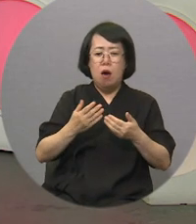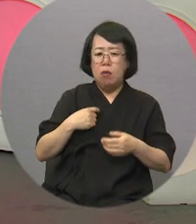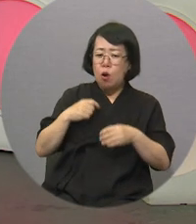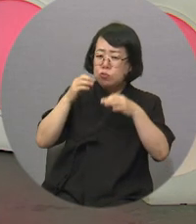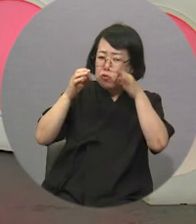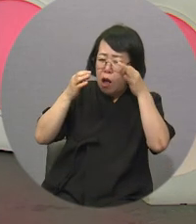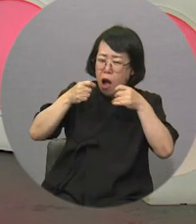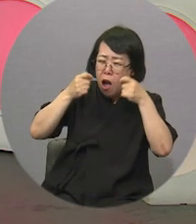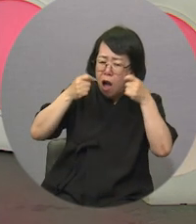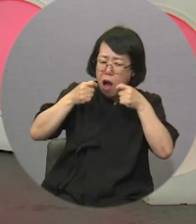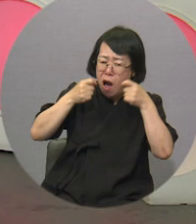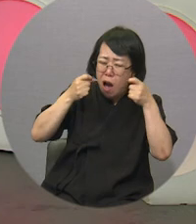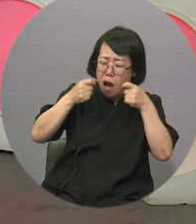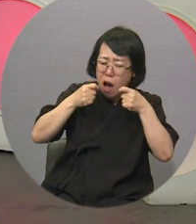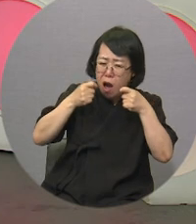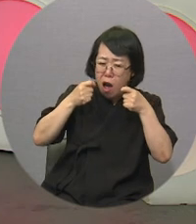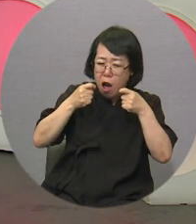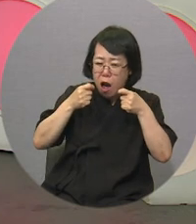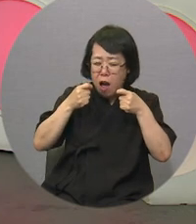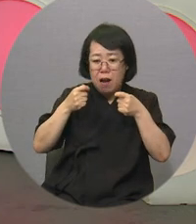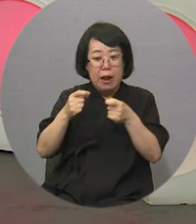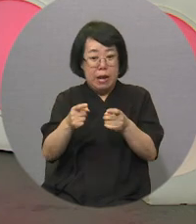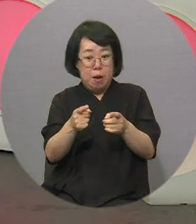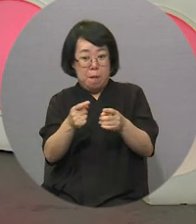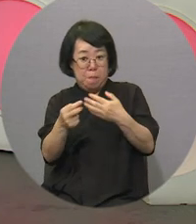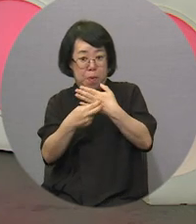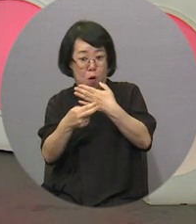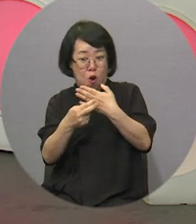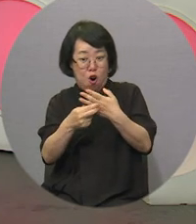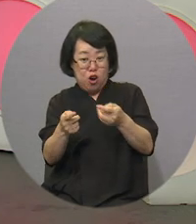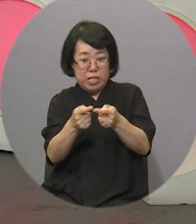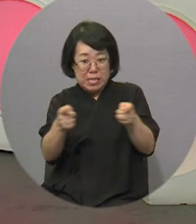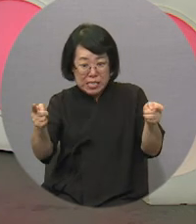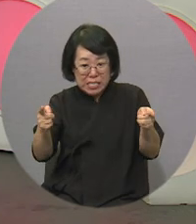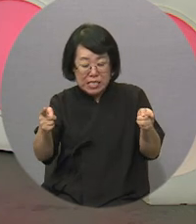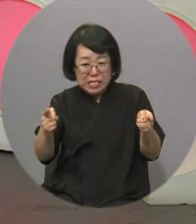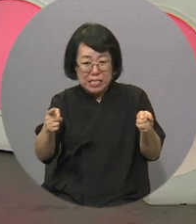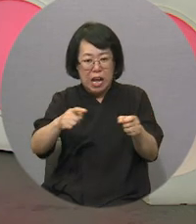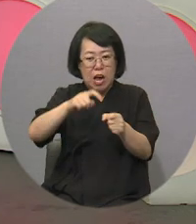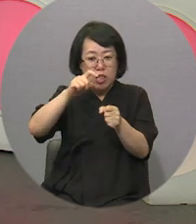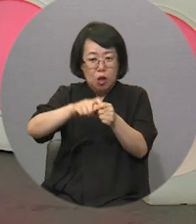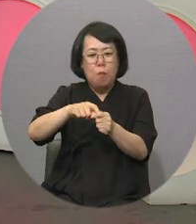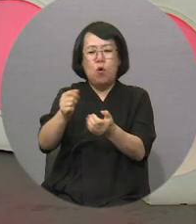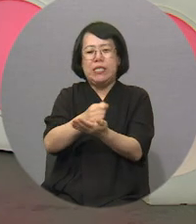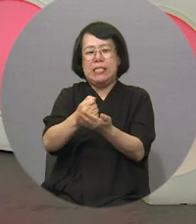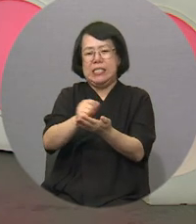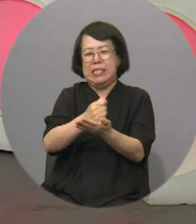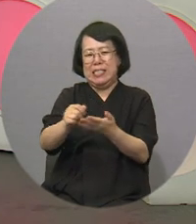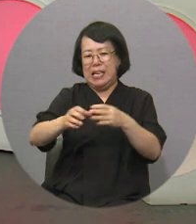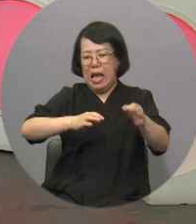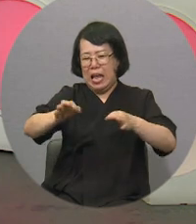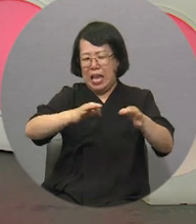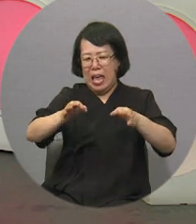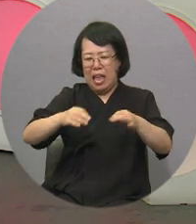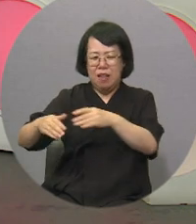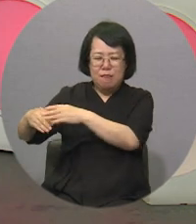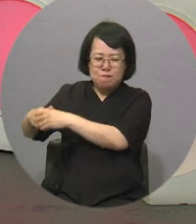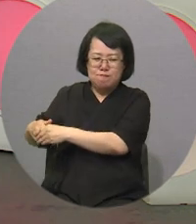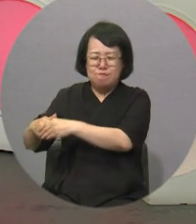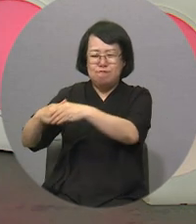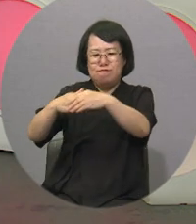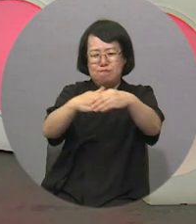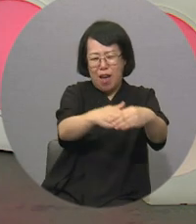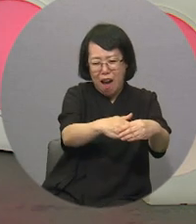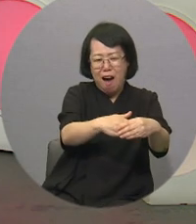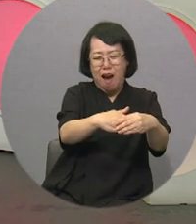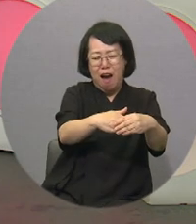할머니는 병원 1층에 있는 떡볶이집에 저를 데려갔는데요. 그리고선 신나게 떡볶이를